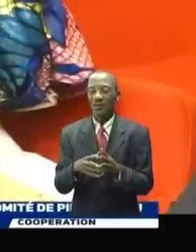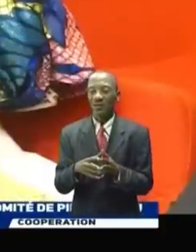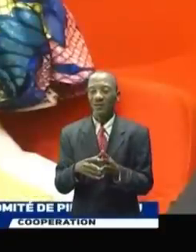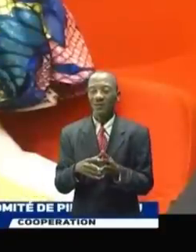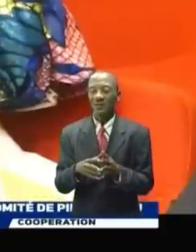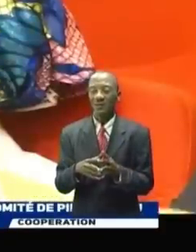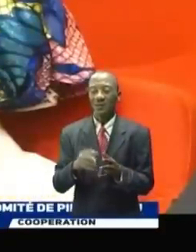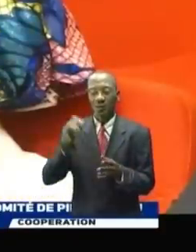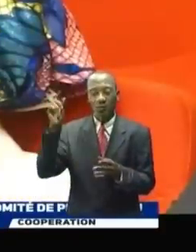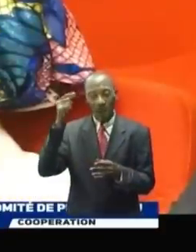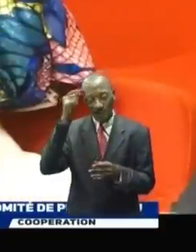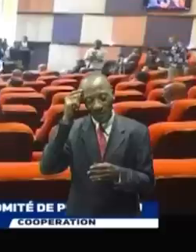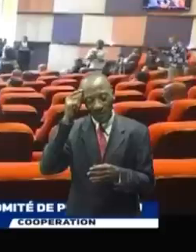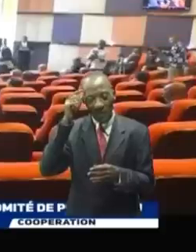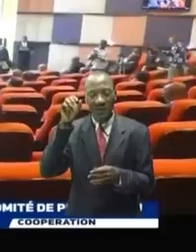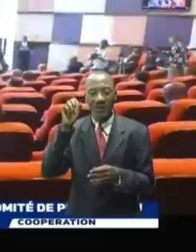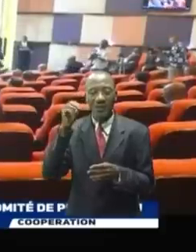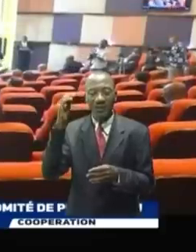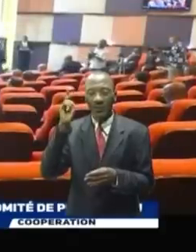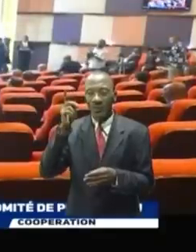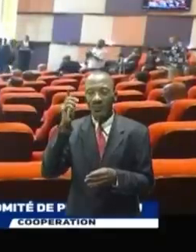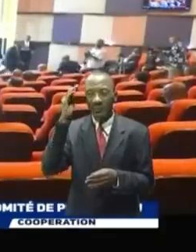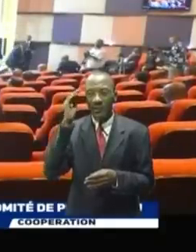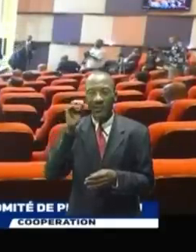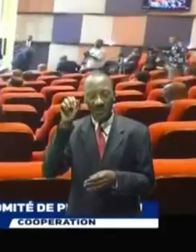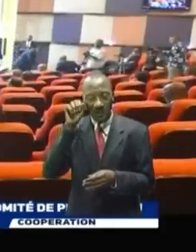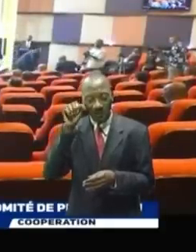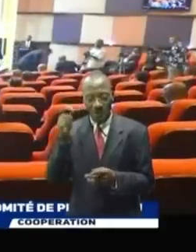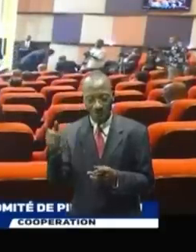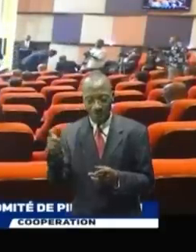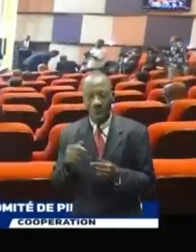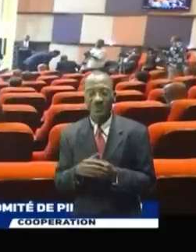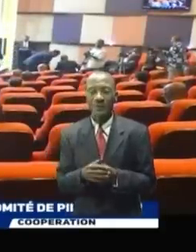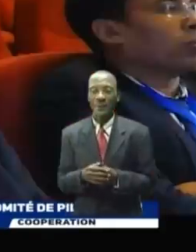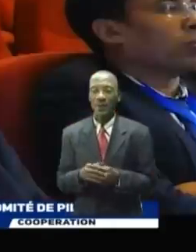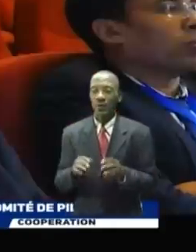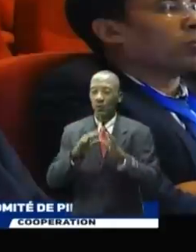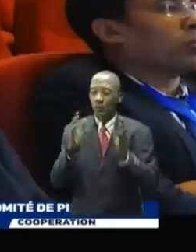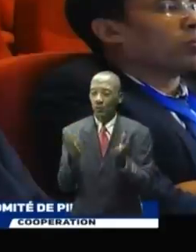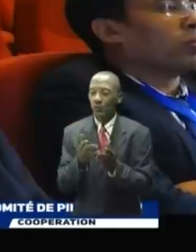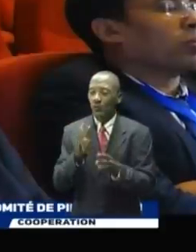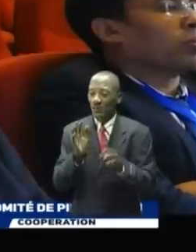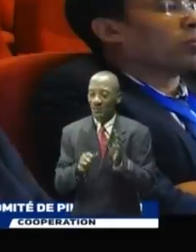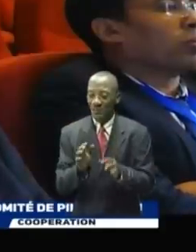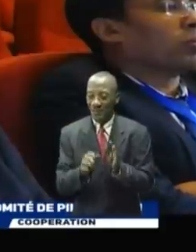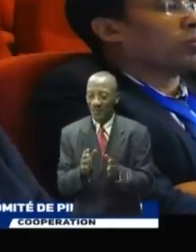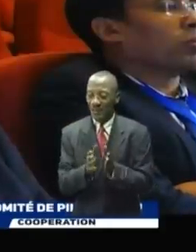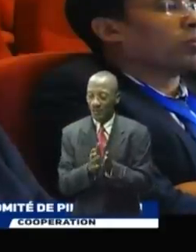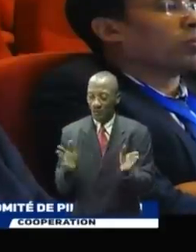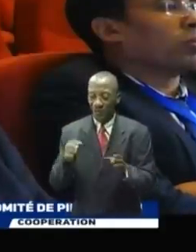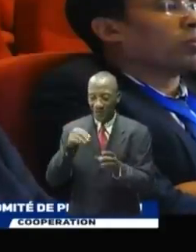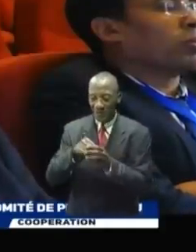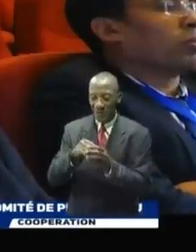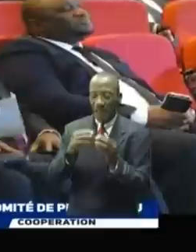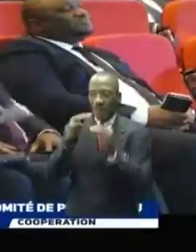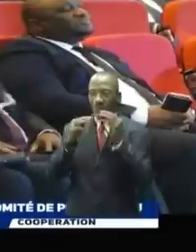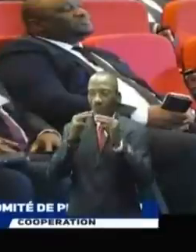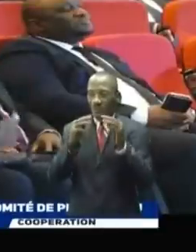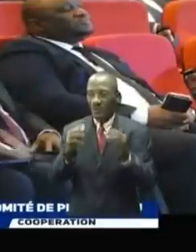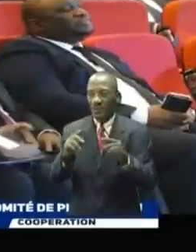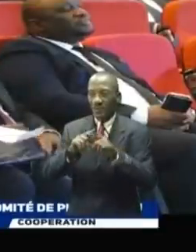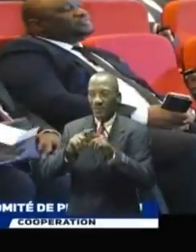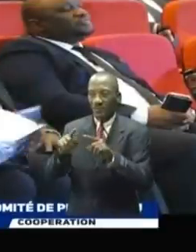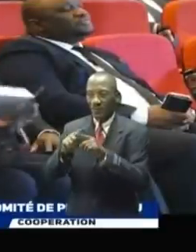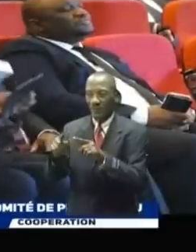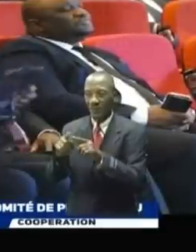d'orientation d'Afritech Centre, a présenté les défis spécifiques de la situation économique avant de saluer la